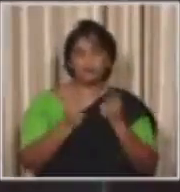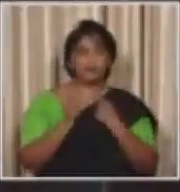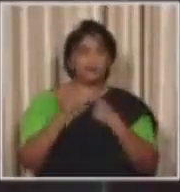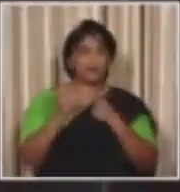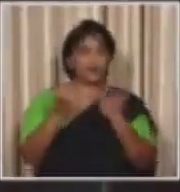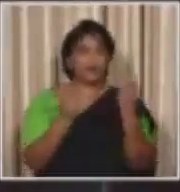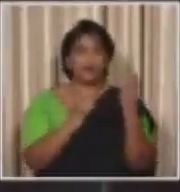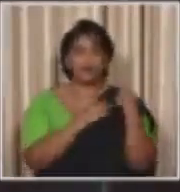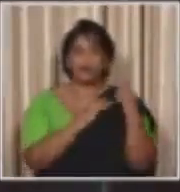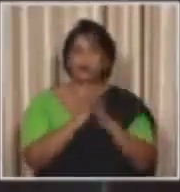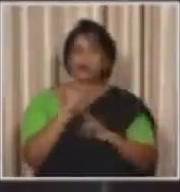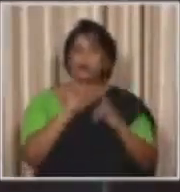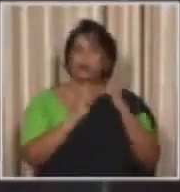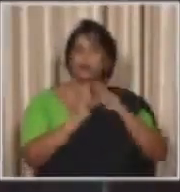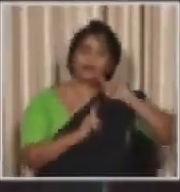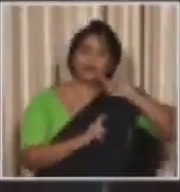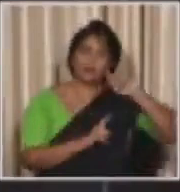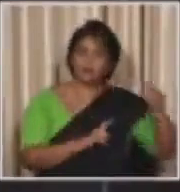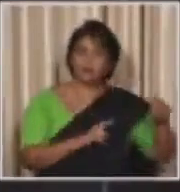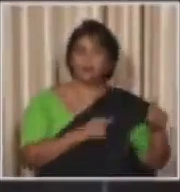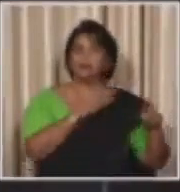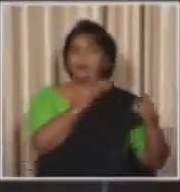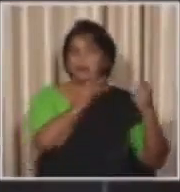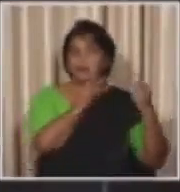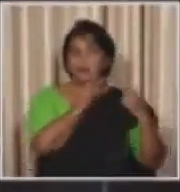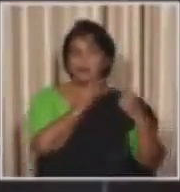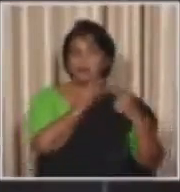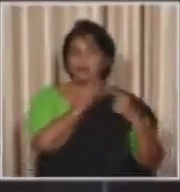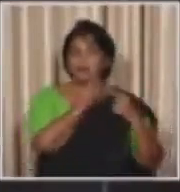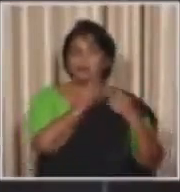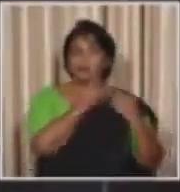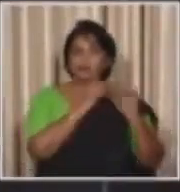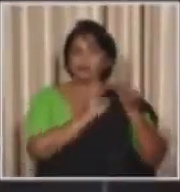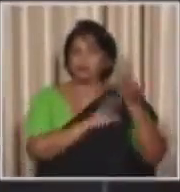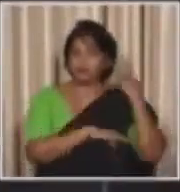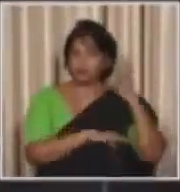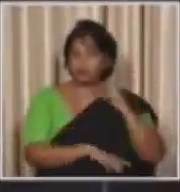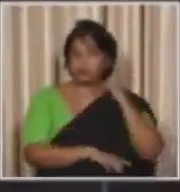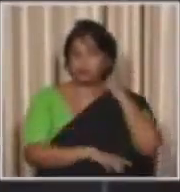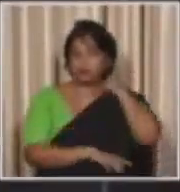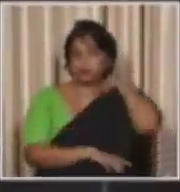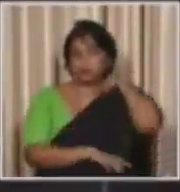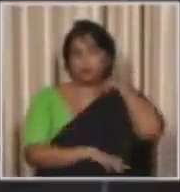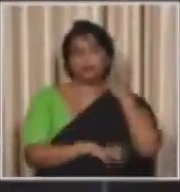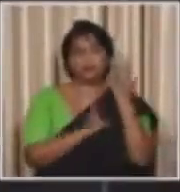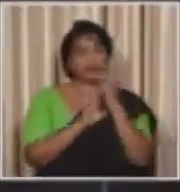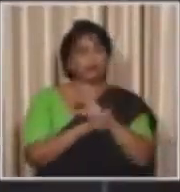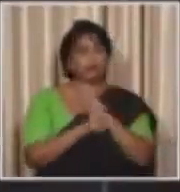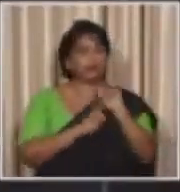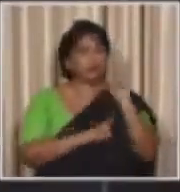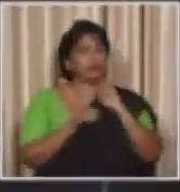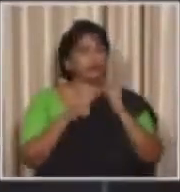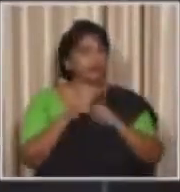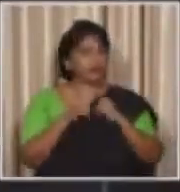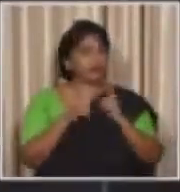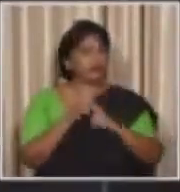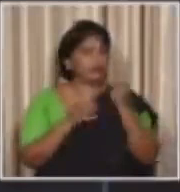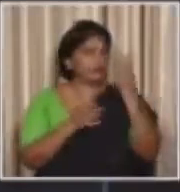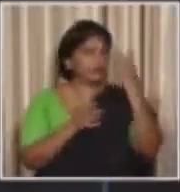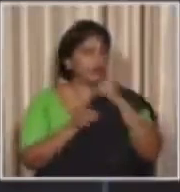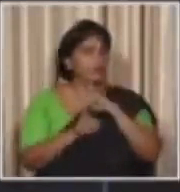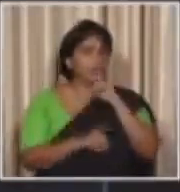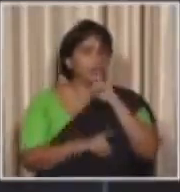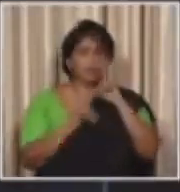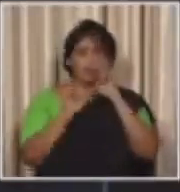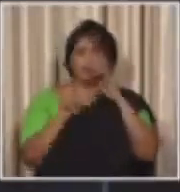බෑ. විෂයභාර අමාත්‍යංශයට යොමු කළා ඒකට පිළිතුරක් ලබා දෙන්න. පසුගිය කාලෙත් මේ පිළිබඳව සභාවෙත් ප්‍රශ්න වාර කිහිපයකදී ඇහුවා